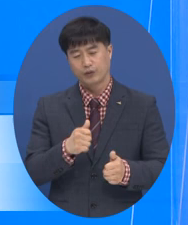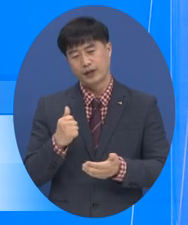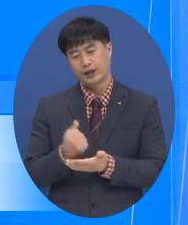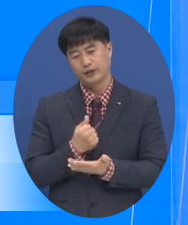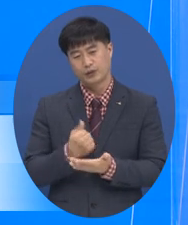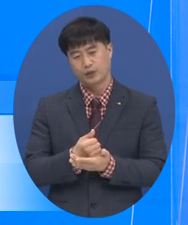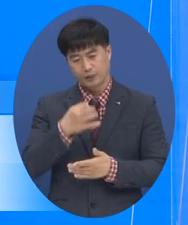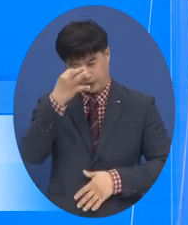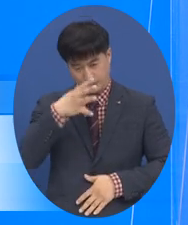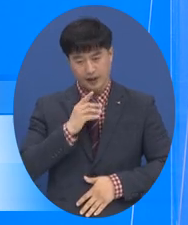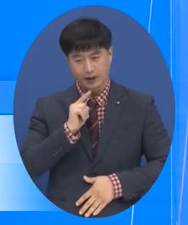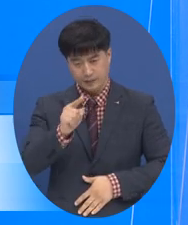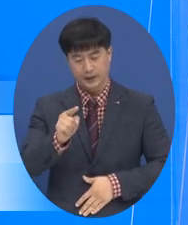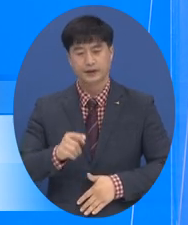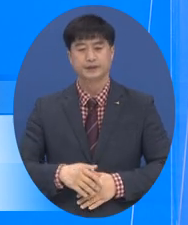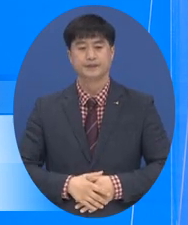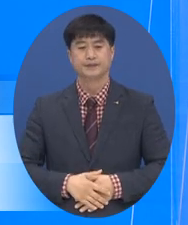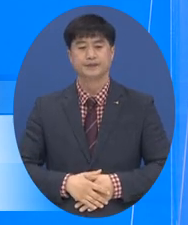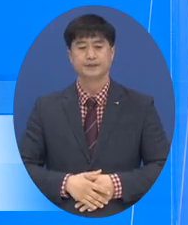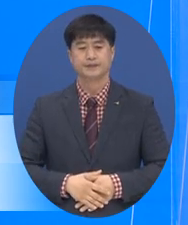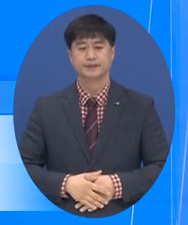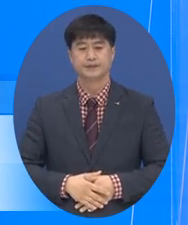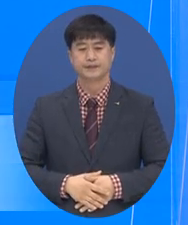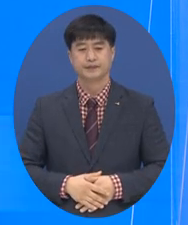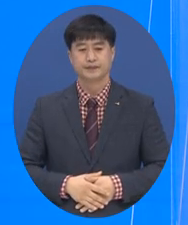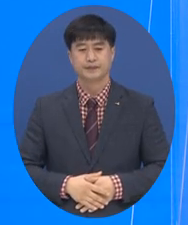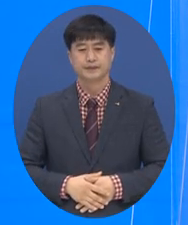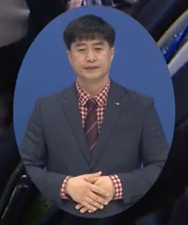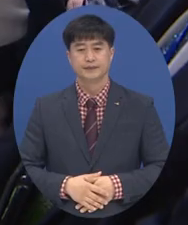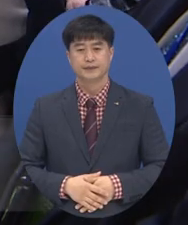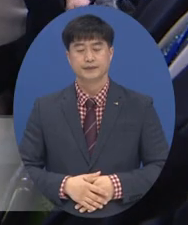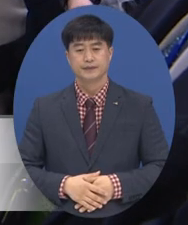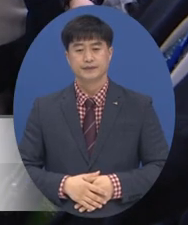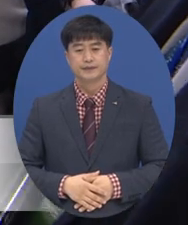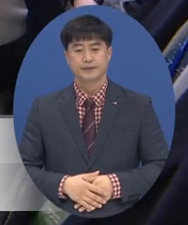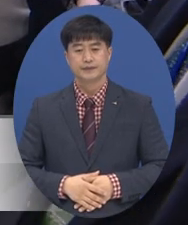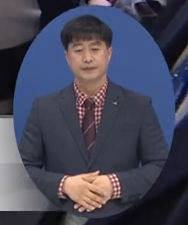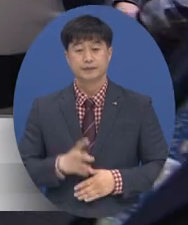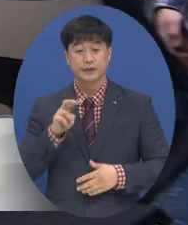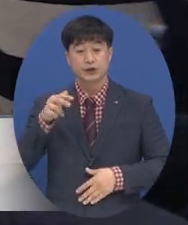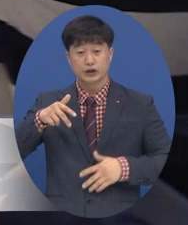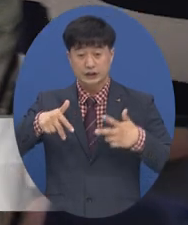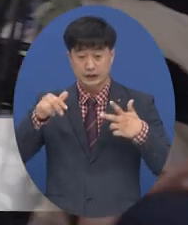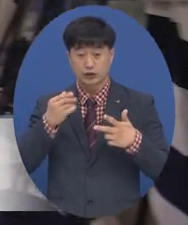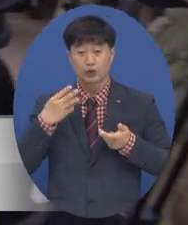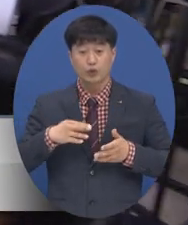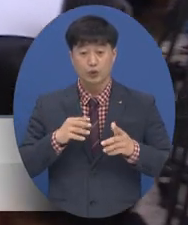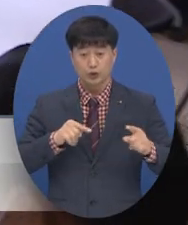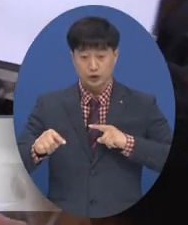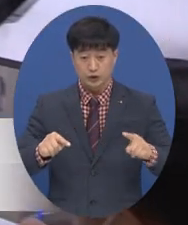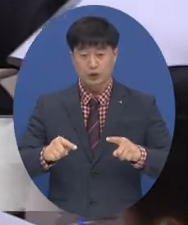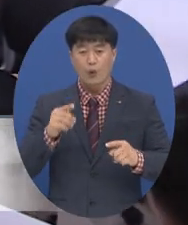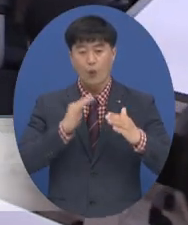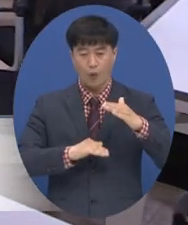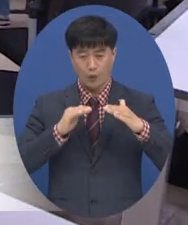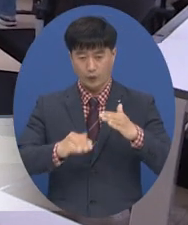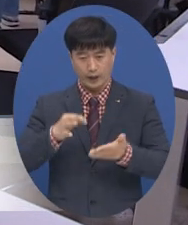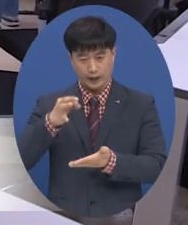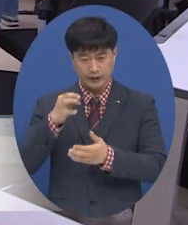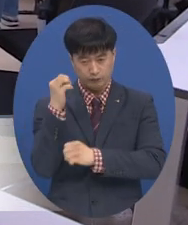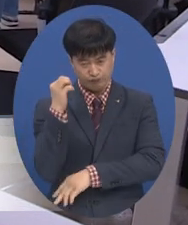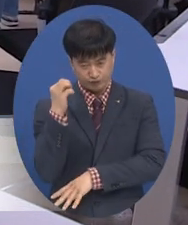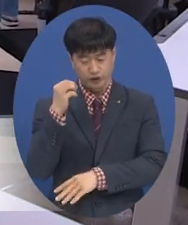대단히 아쉽고 또 송구하다는 말씀을 드립니다. 민선 7기 경기도정은 공정의